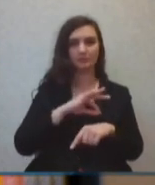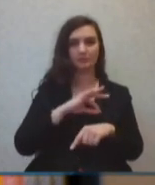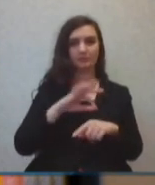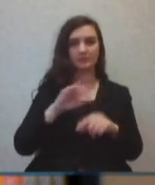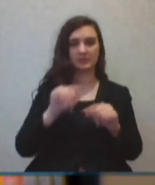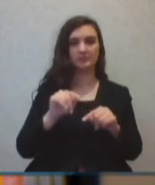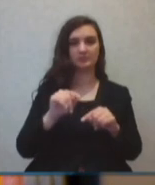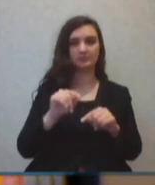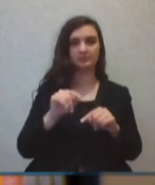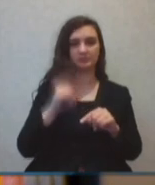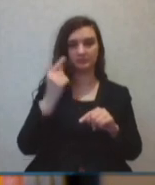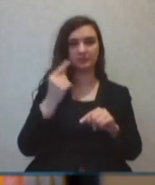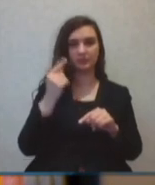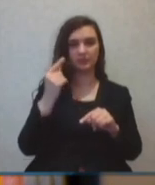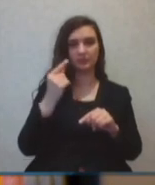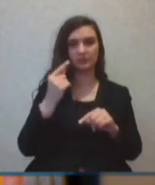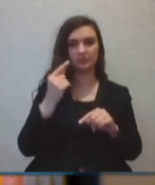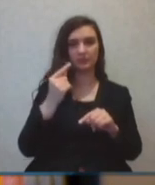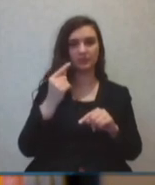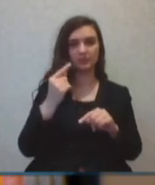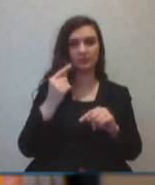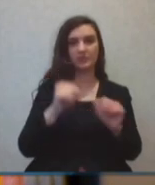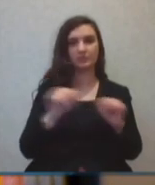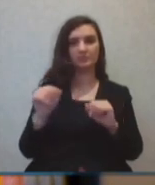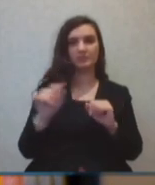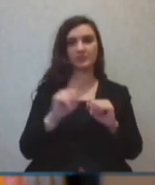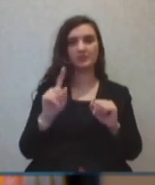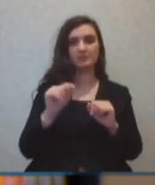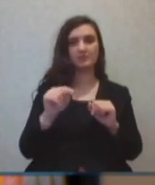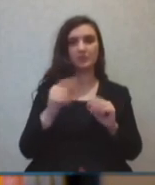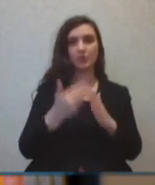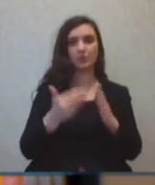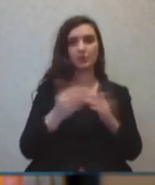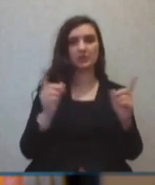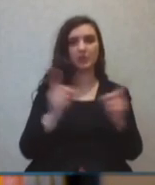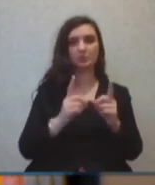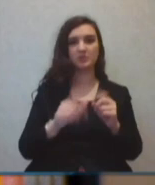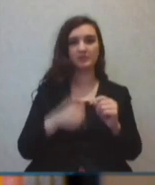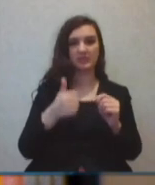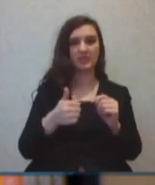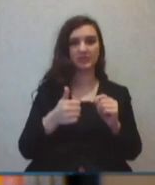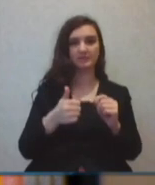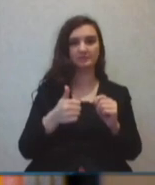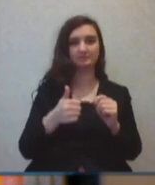ის ფსიქოლოგიური პლატფორმები, რომლებსაც კონსულტირებისთვის კარგი